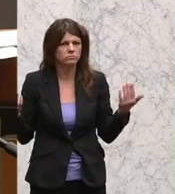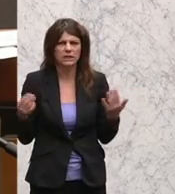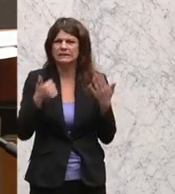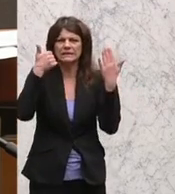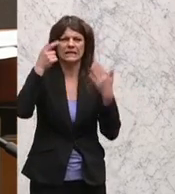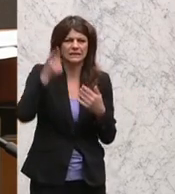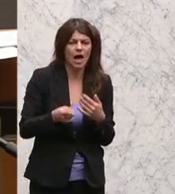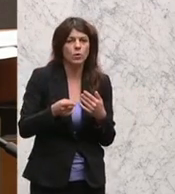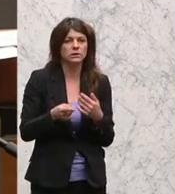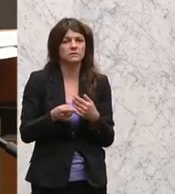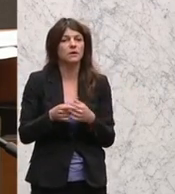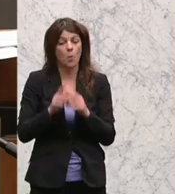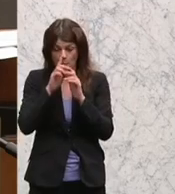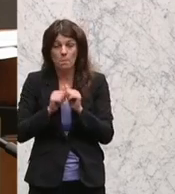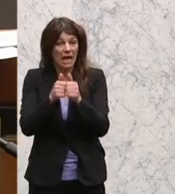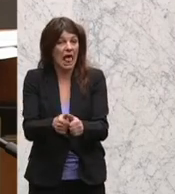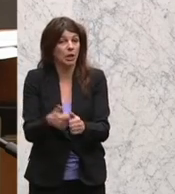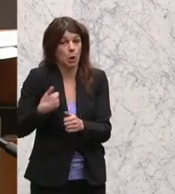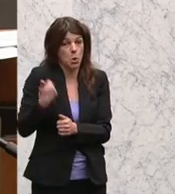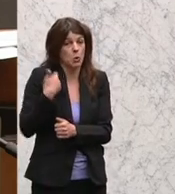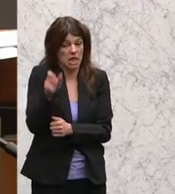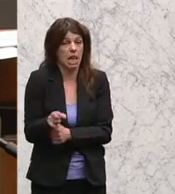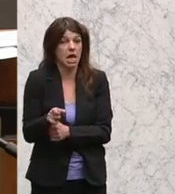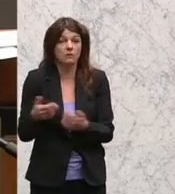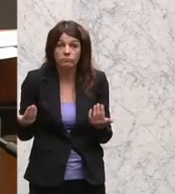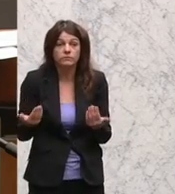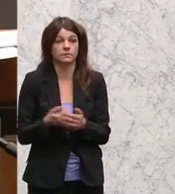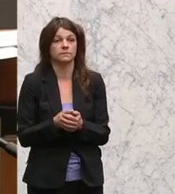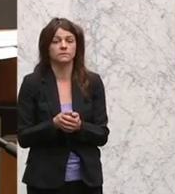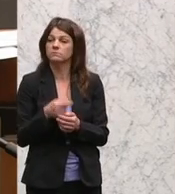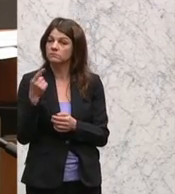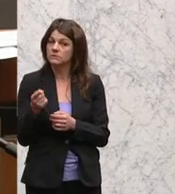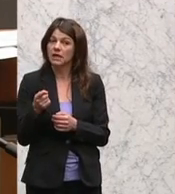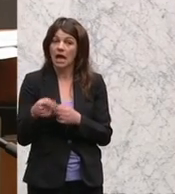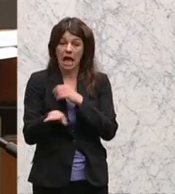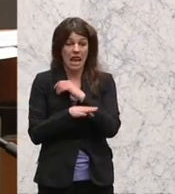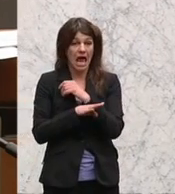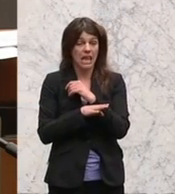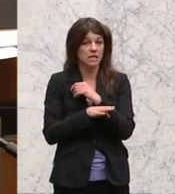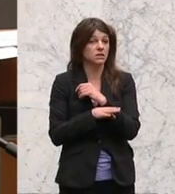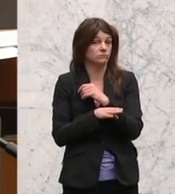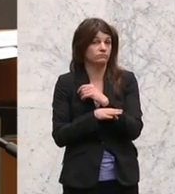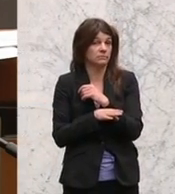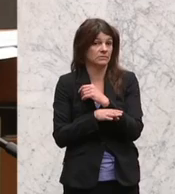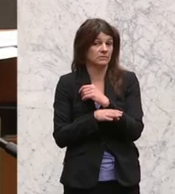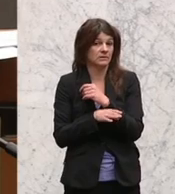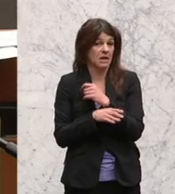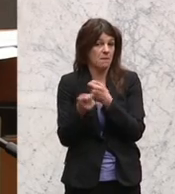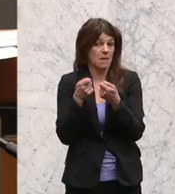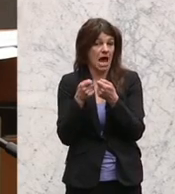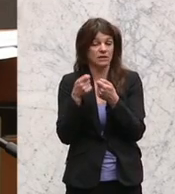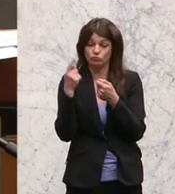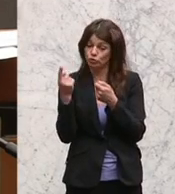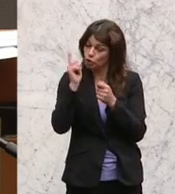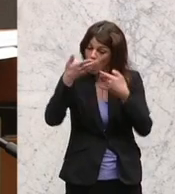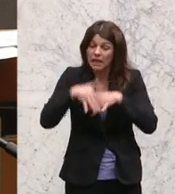die 6.000 unbegleitende Jugendliche, die vor allem den Lehrlingsmarkt auch dementsprechend